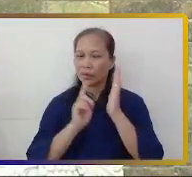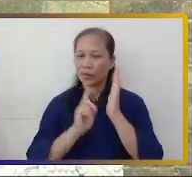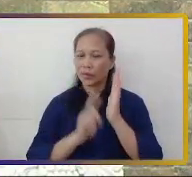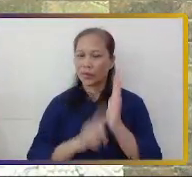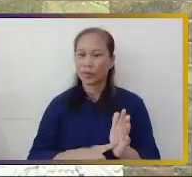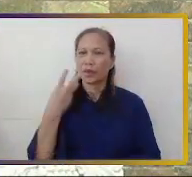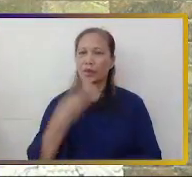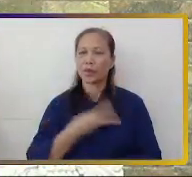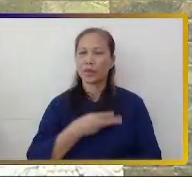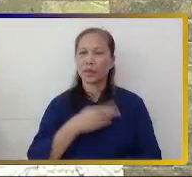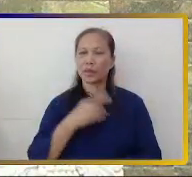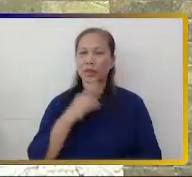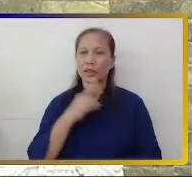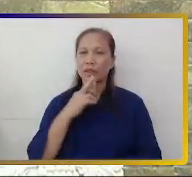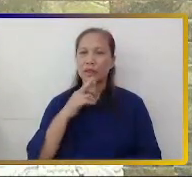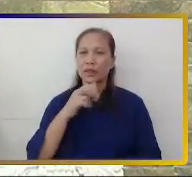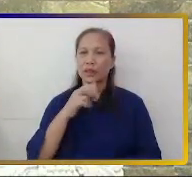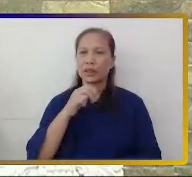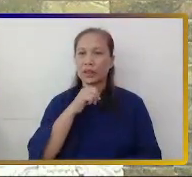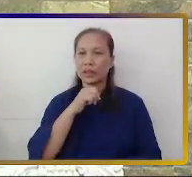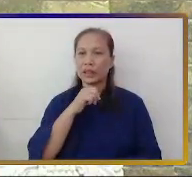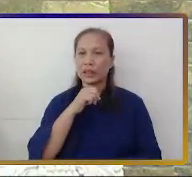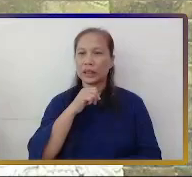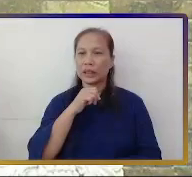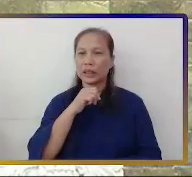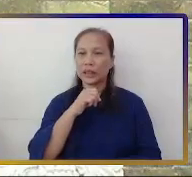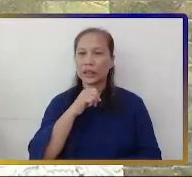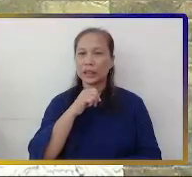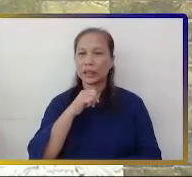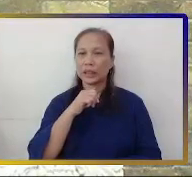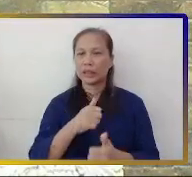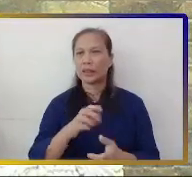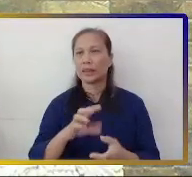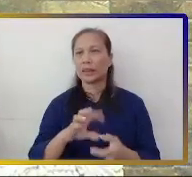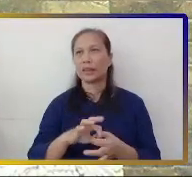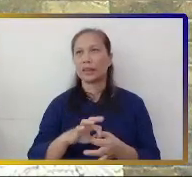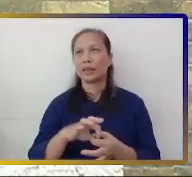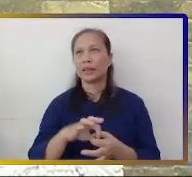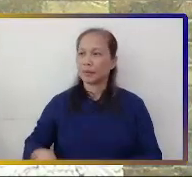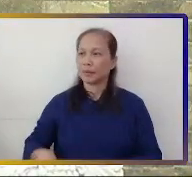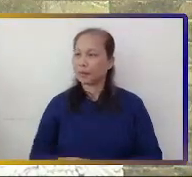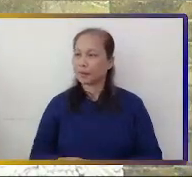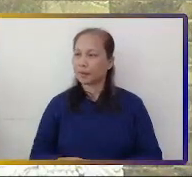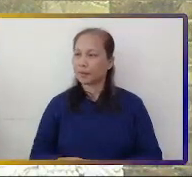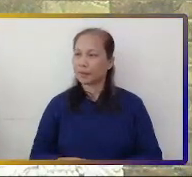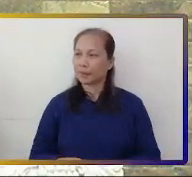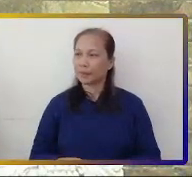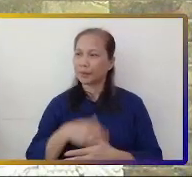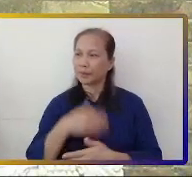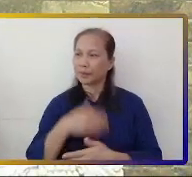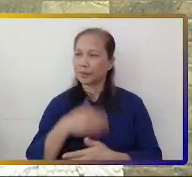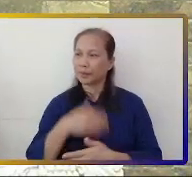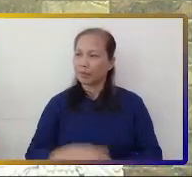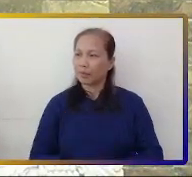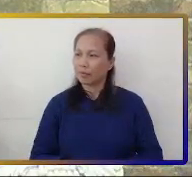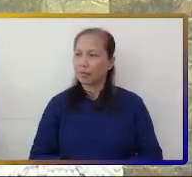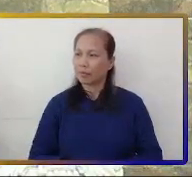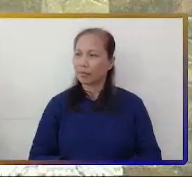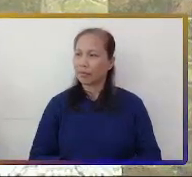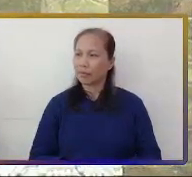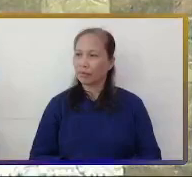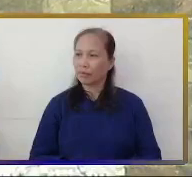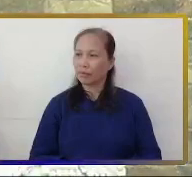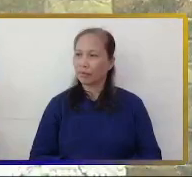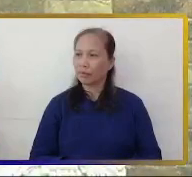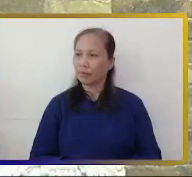na tayo'y tagasunod ni Kristo ganyan po yan tuloy po tayo Sissy so Yan po yan with regard to the church